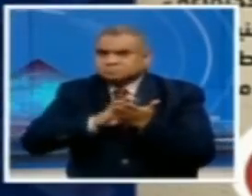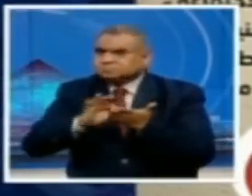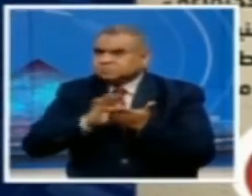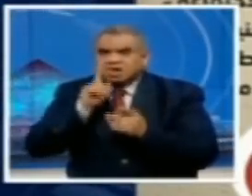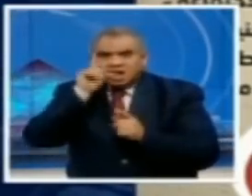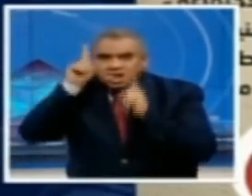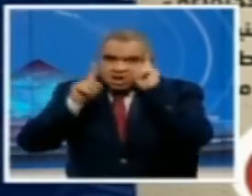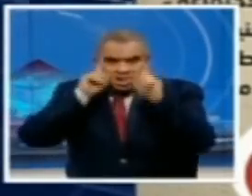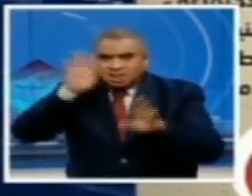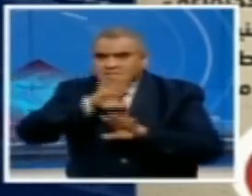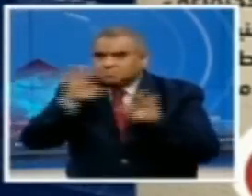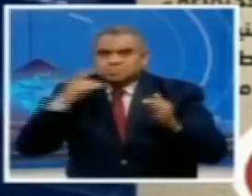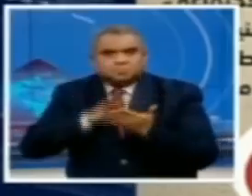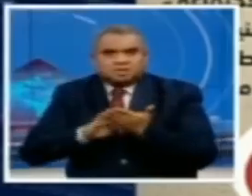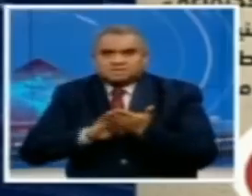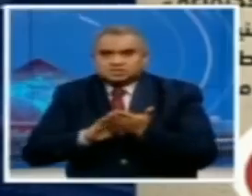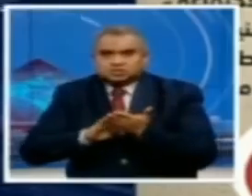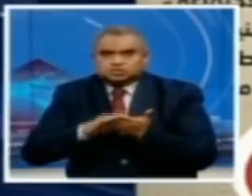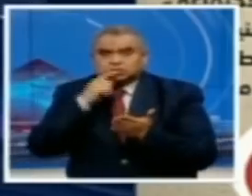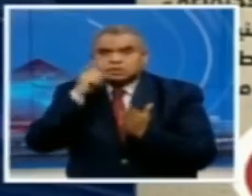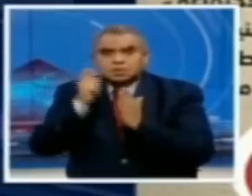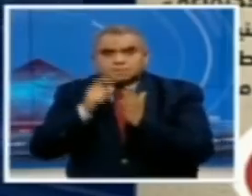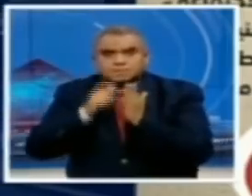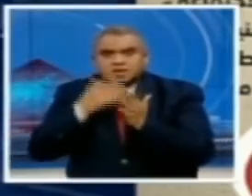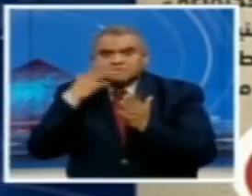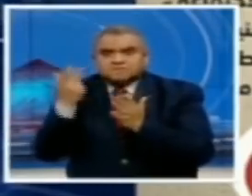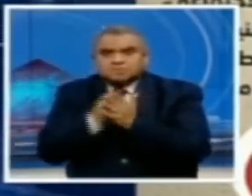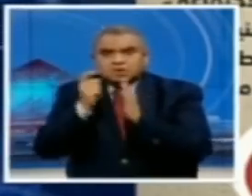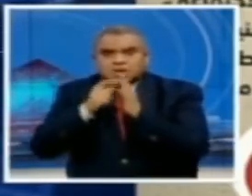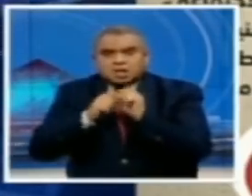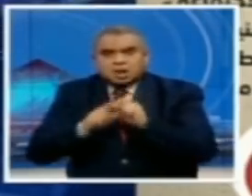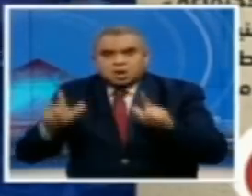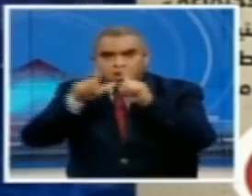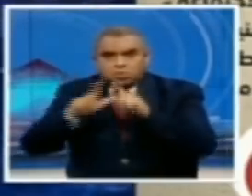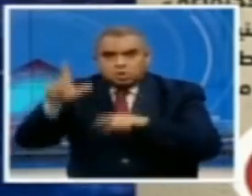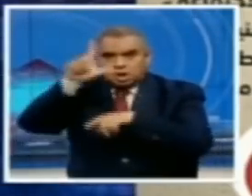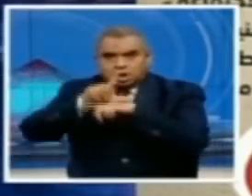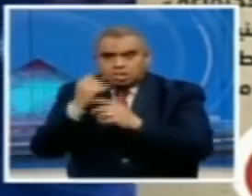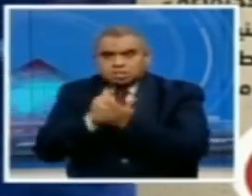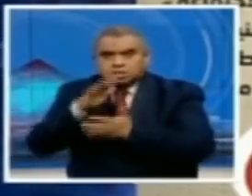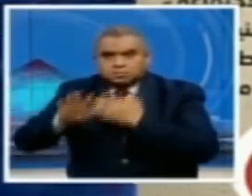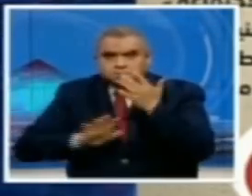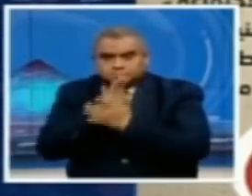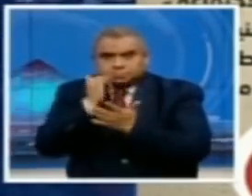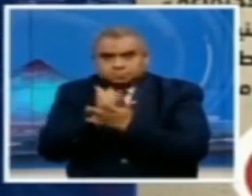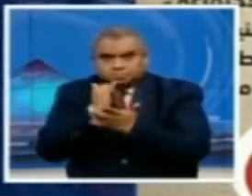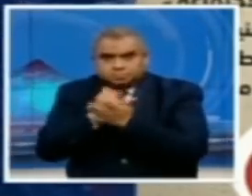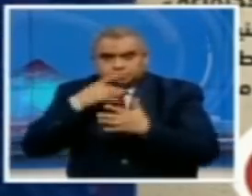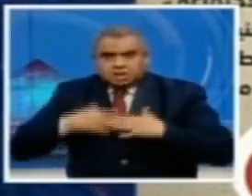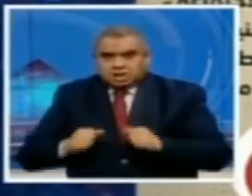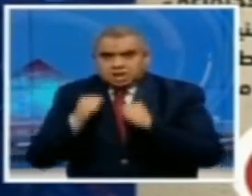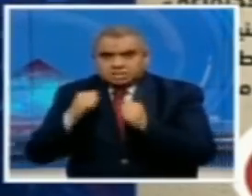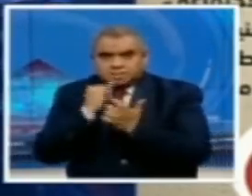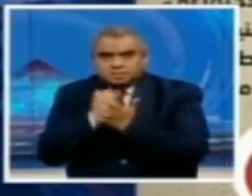يصدر أي قرار بهذا الشأن، مشددة على استمرار قرار اللجنة العليا لإدارة أزمة الأوبئة والجوائح